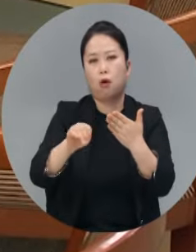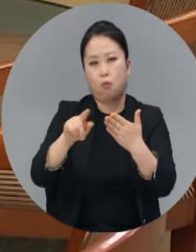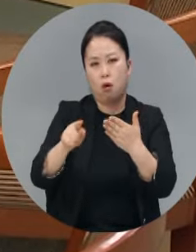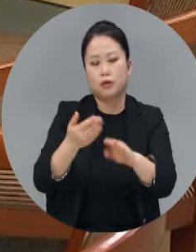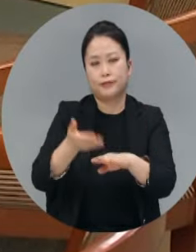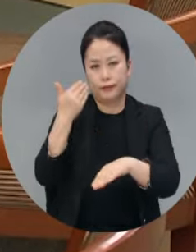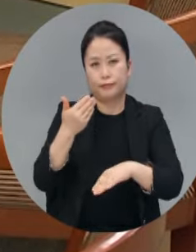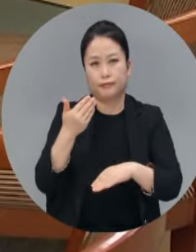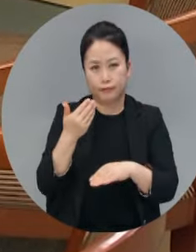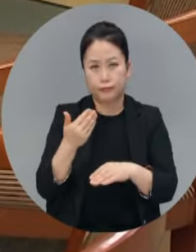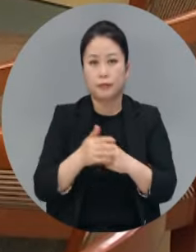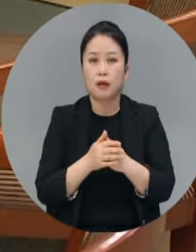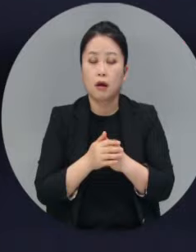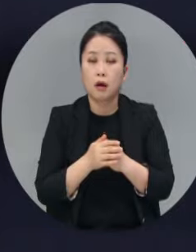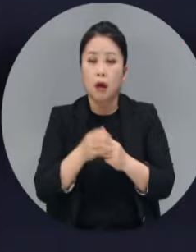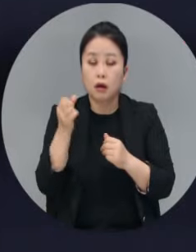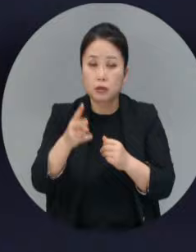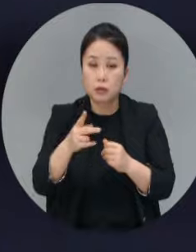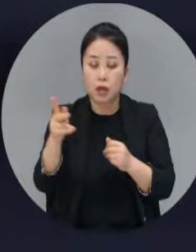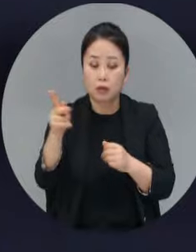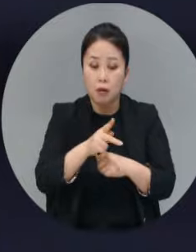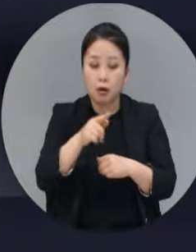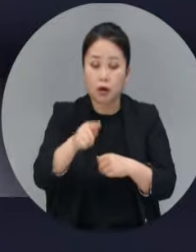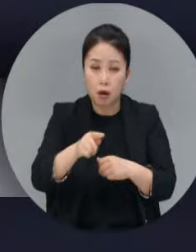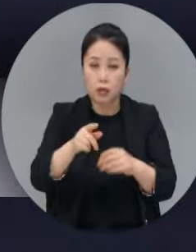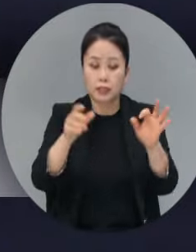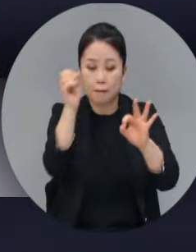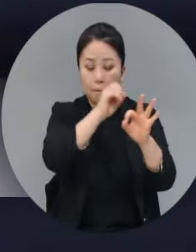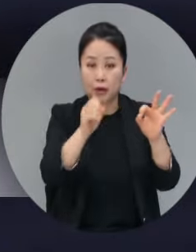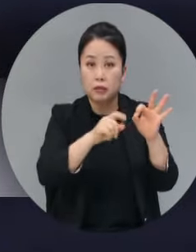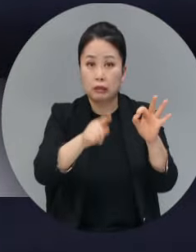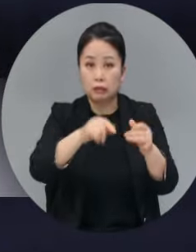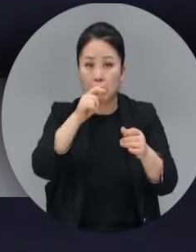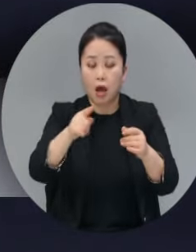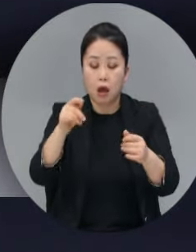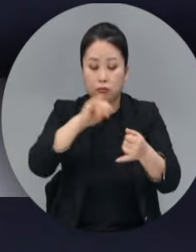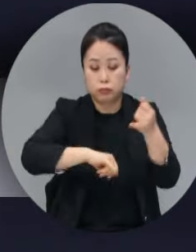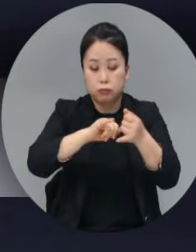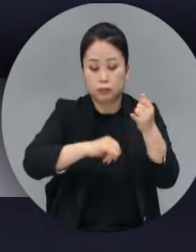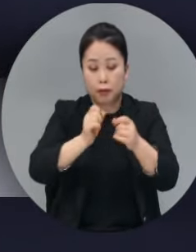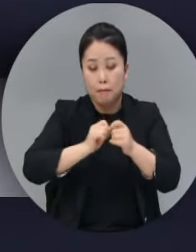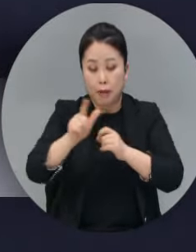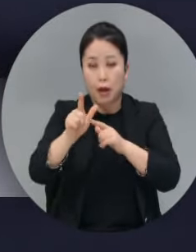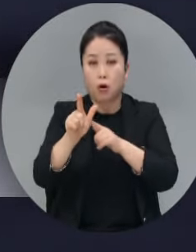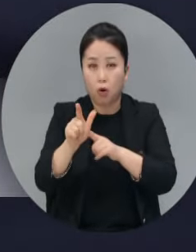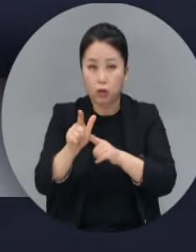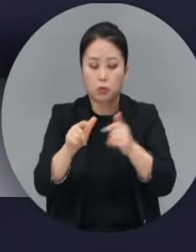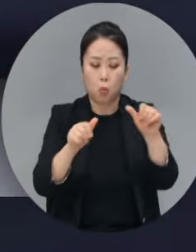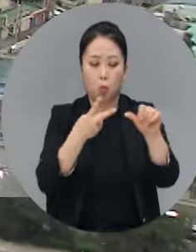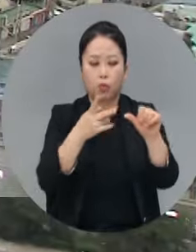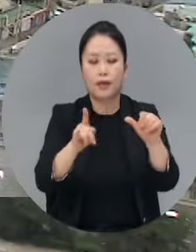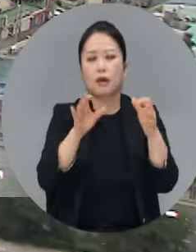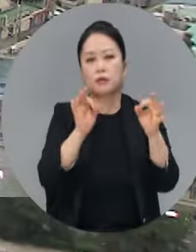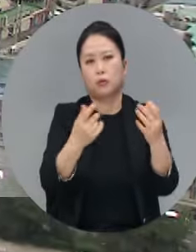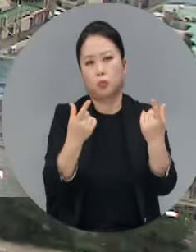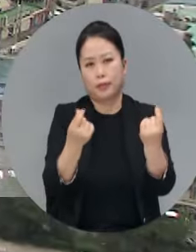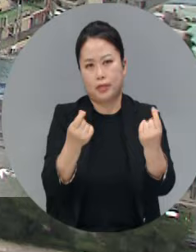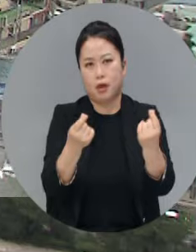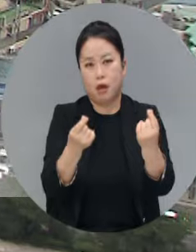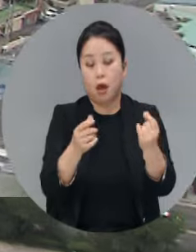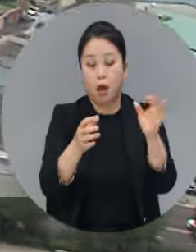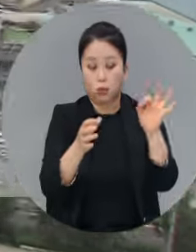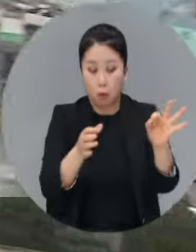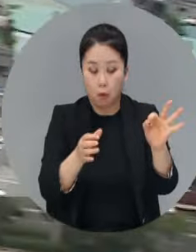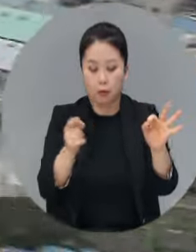기업 대출 잔액이 10% 이상 급정 건 5대 시중은행도 마찬가지입니다 자금 공급과 수요가 맞물린 기업